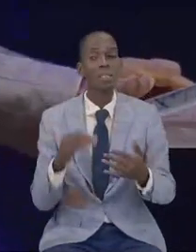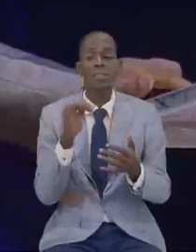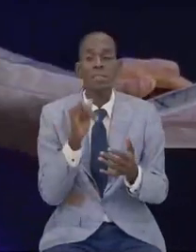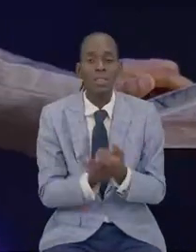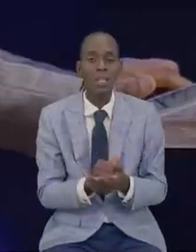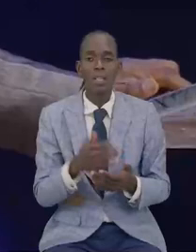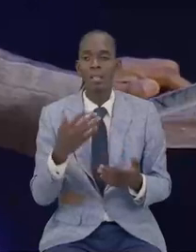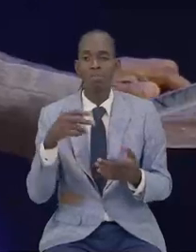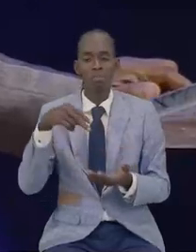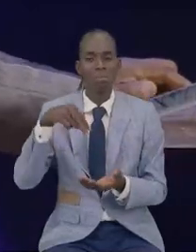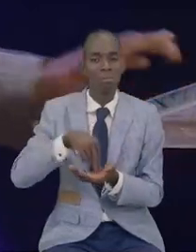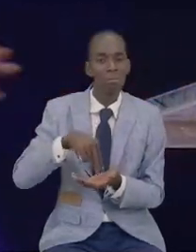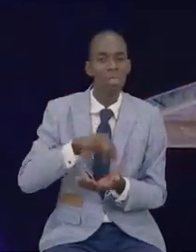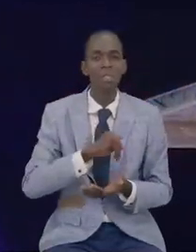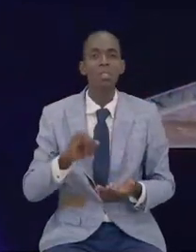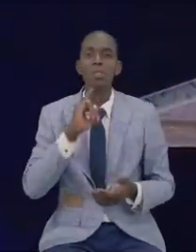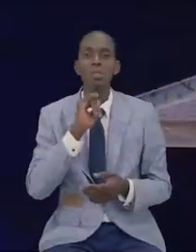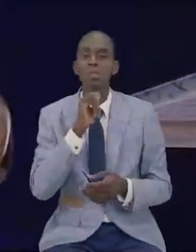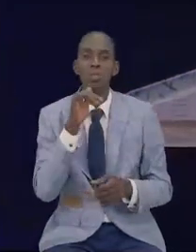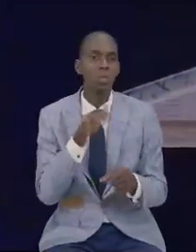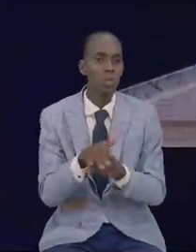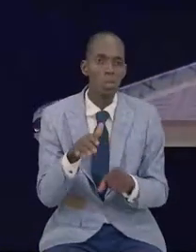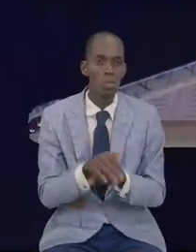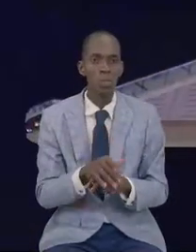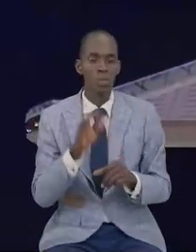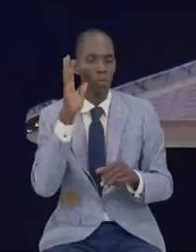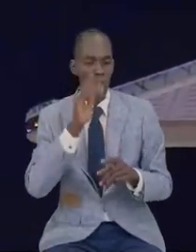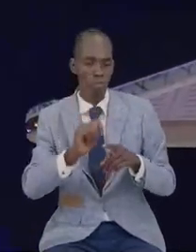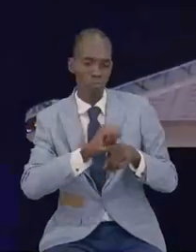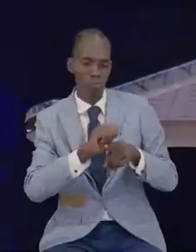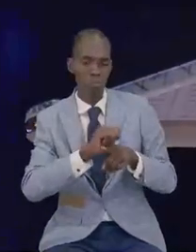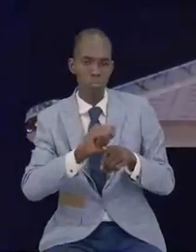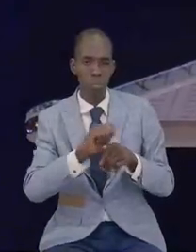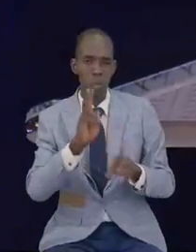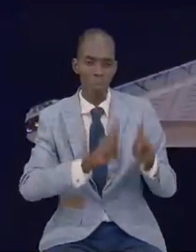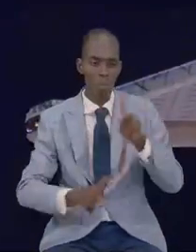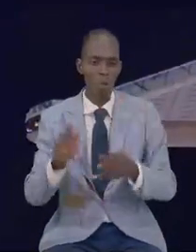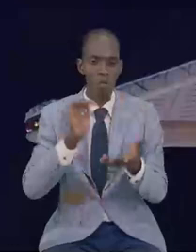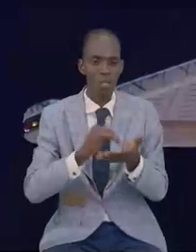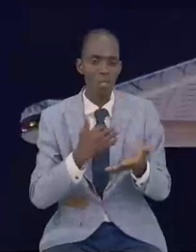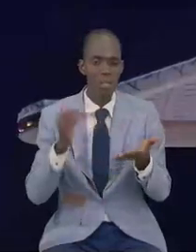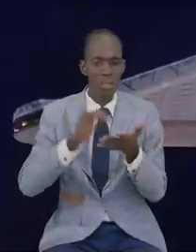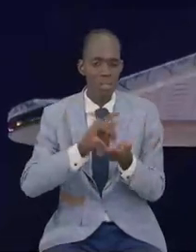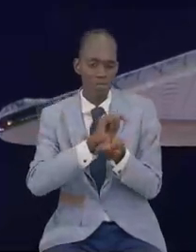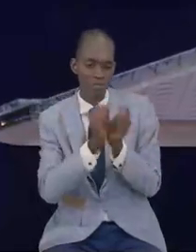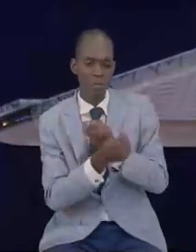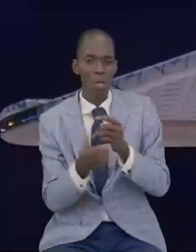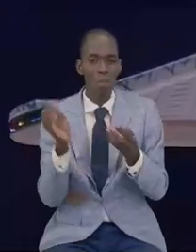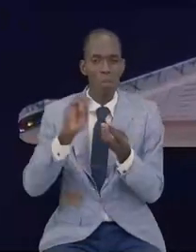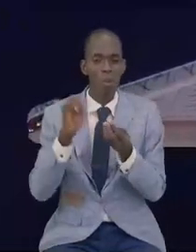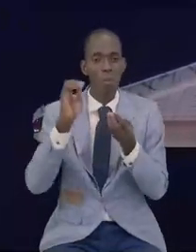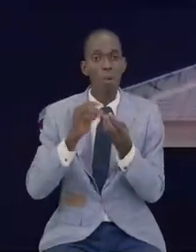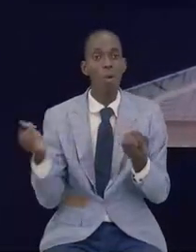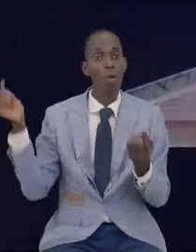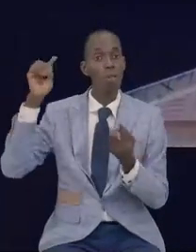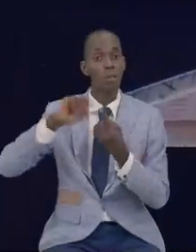cette position d'être capable de se tenir devant le roi ne suffit pas. Il faut les former, les